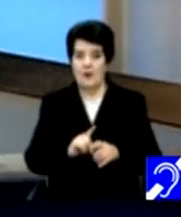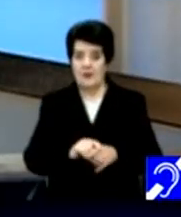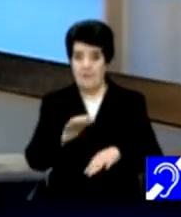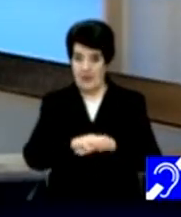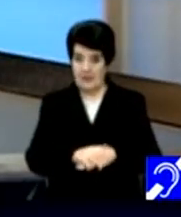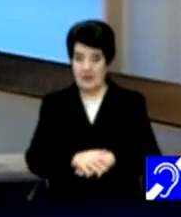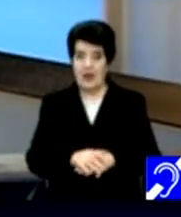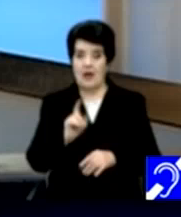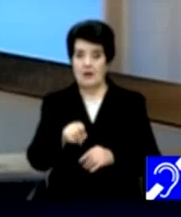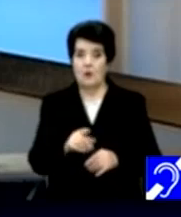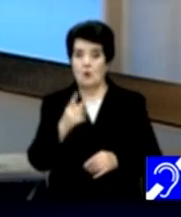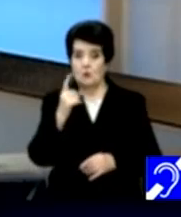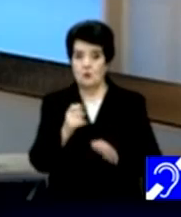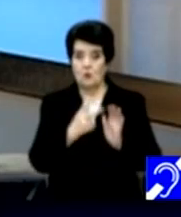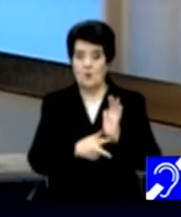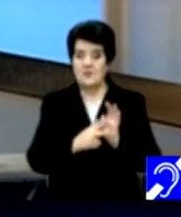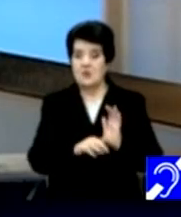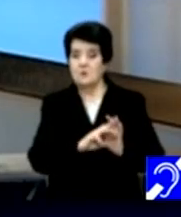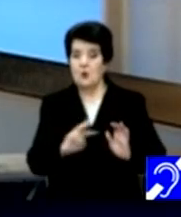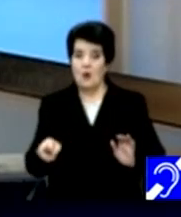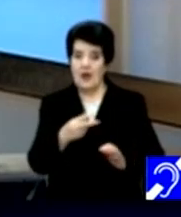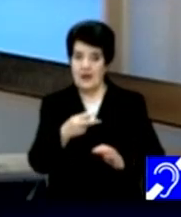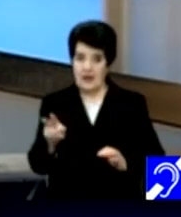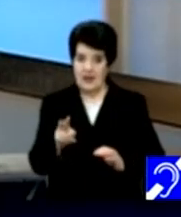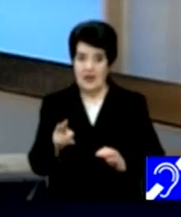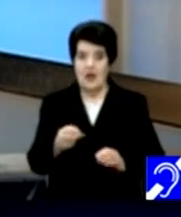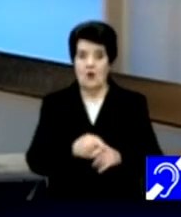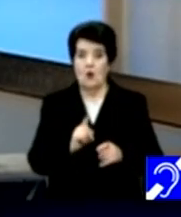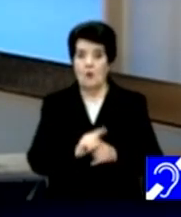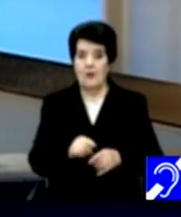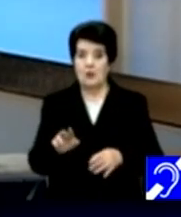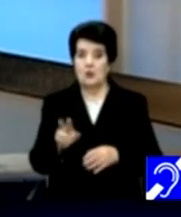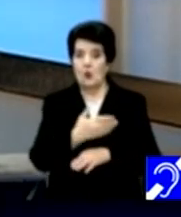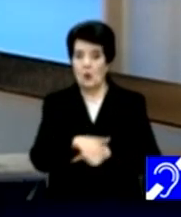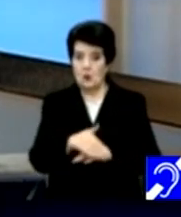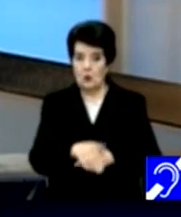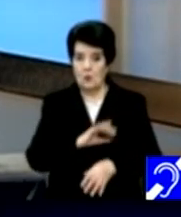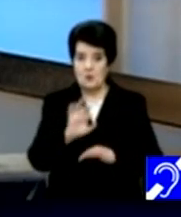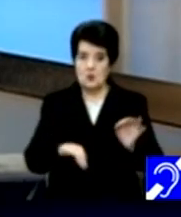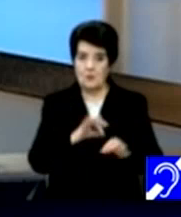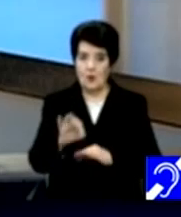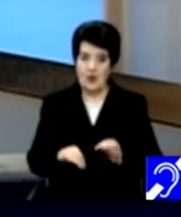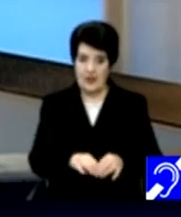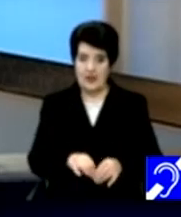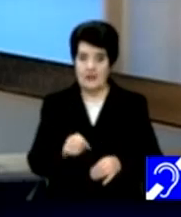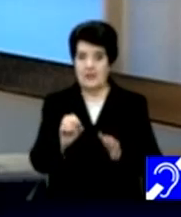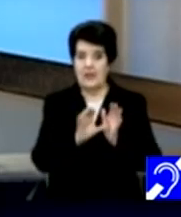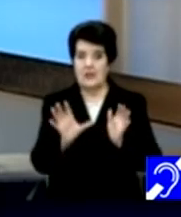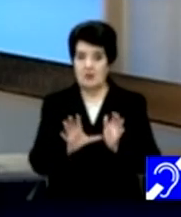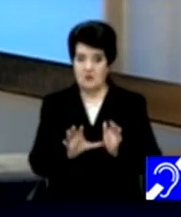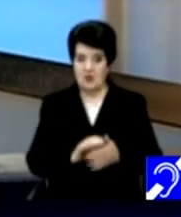Republicii Moldova 180 de milioane de euro pentru reabilitarea drumurilor și dezvoltarea proiectelor de eficientizare